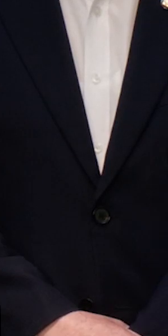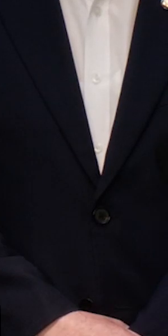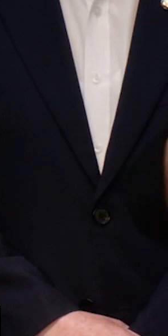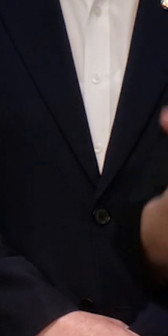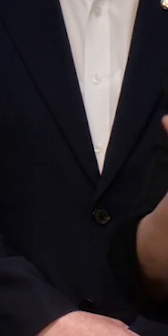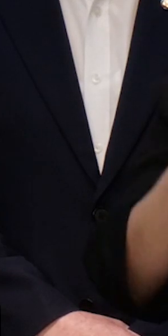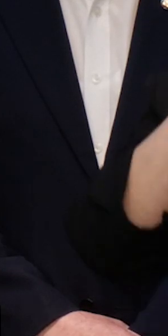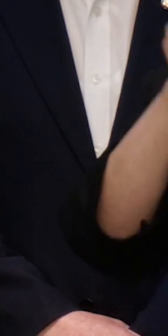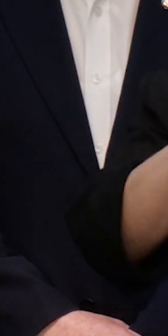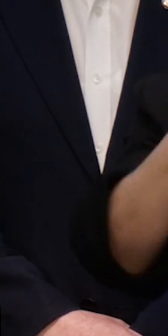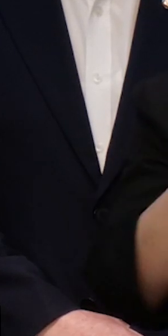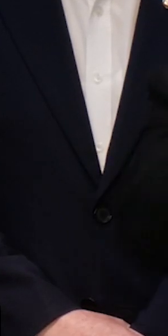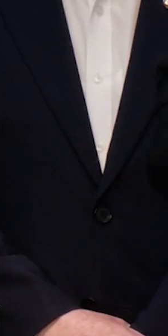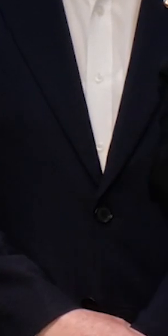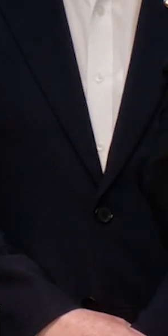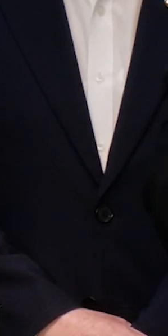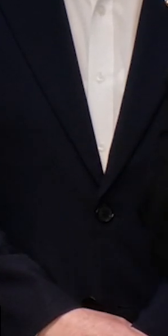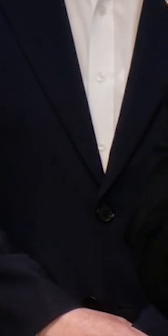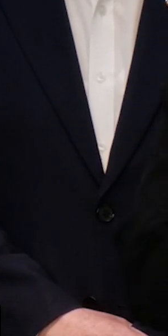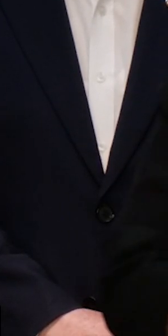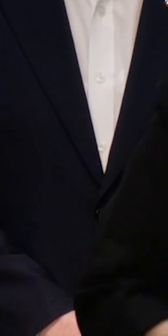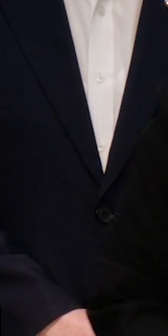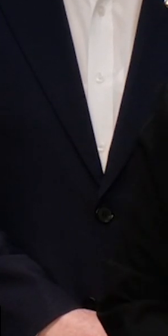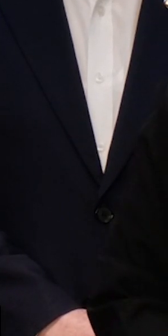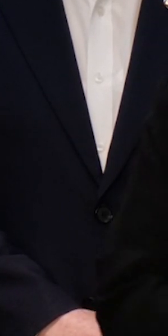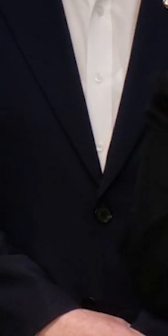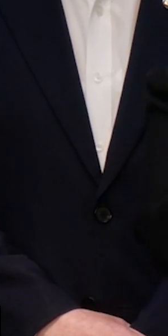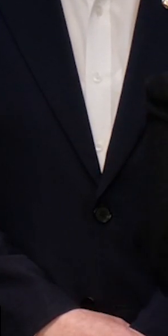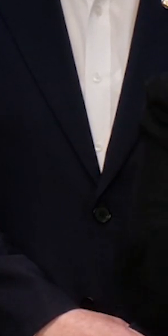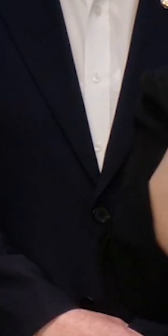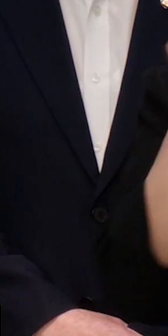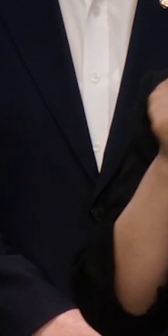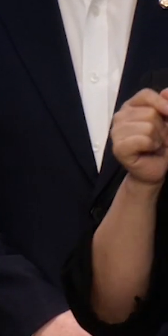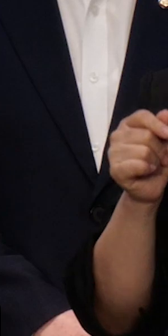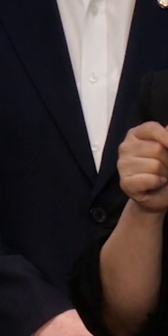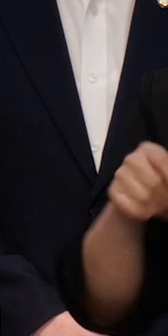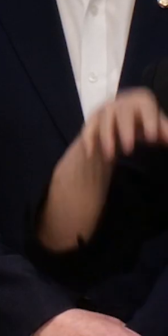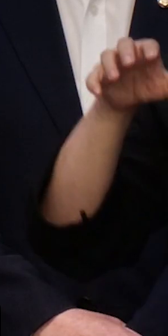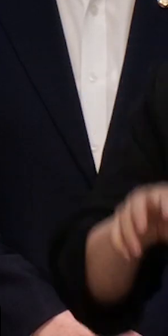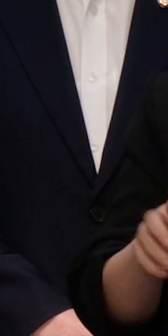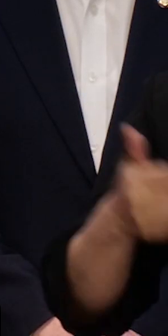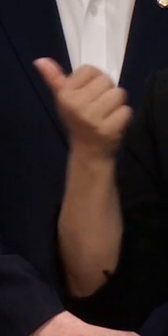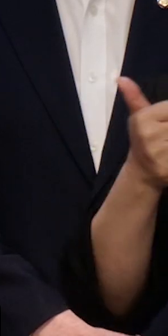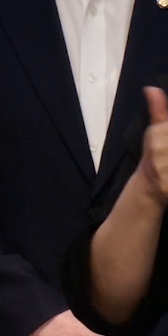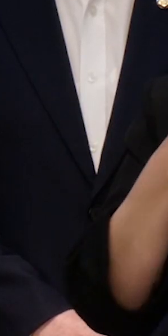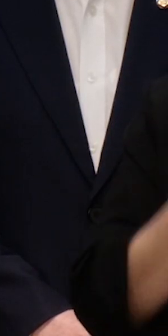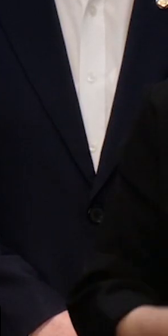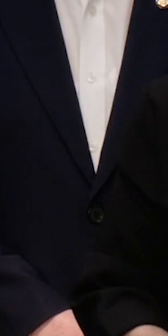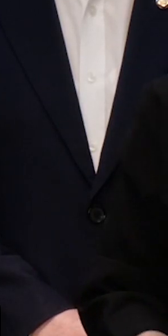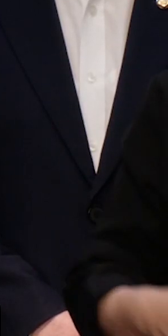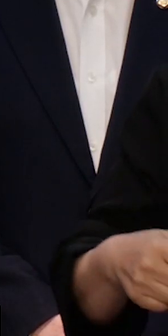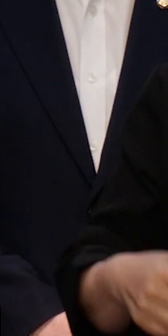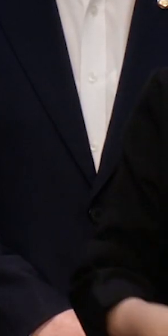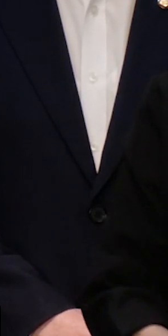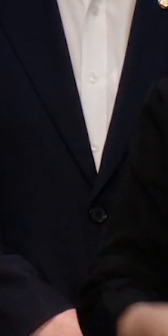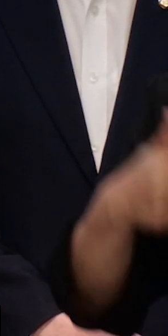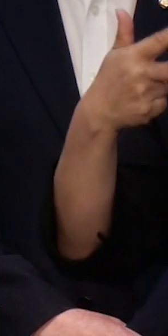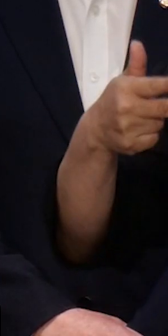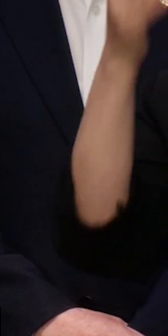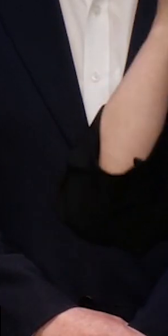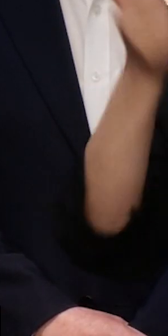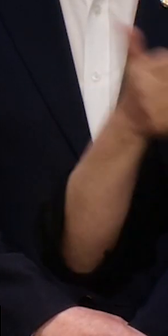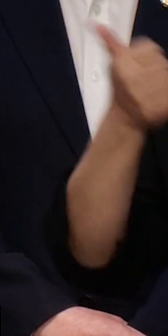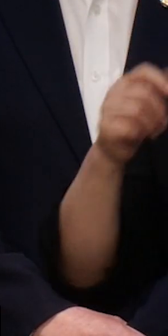우크라이나를 방문했습니다. 지난 5월 일본 히로시마에서 열렸던 G7 정상회의에